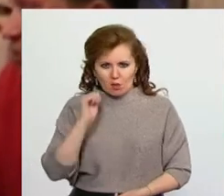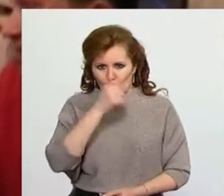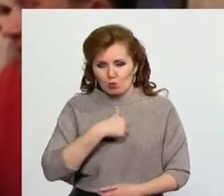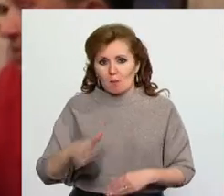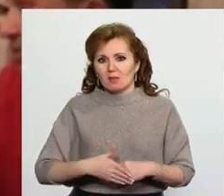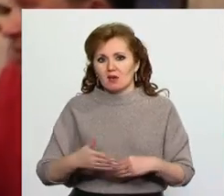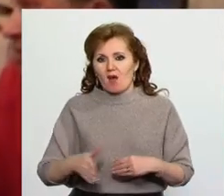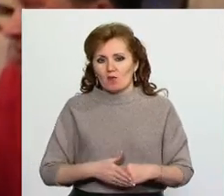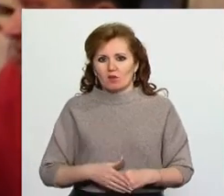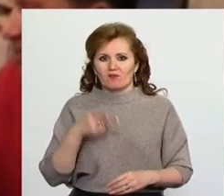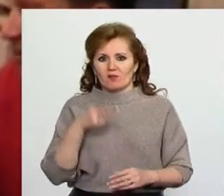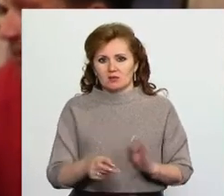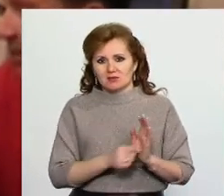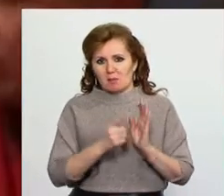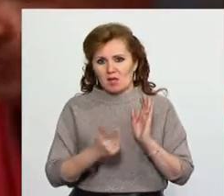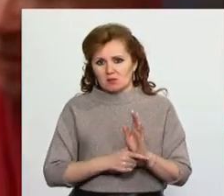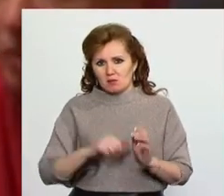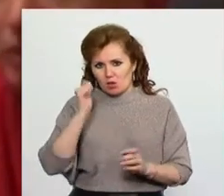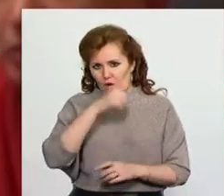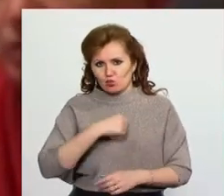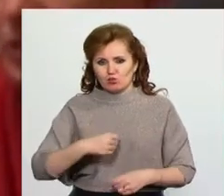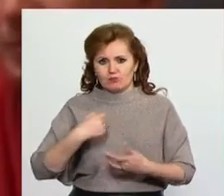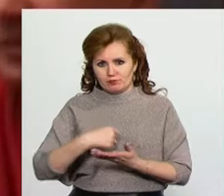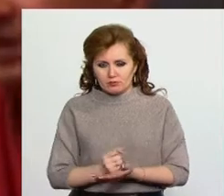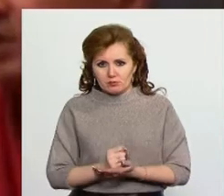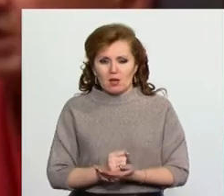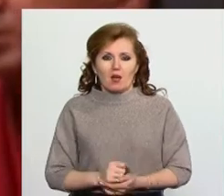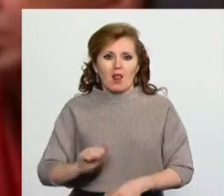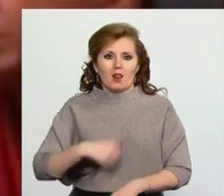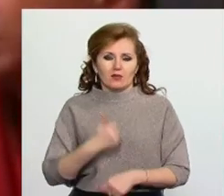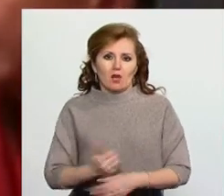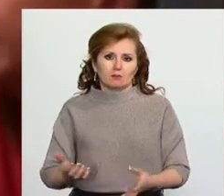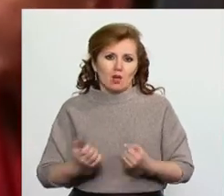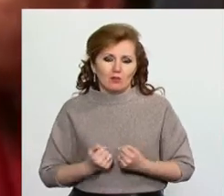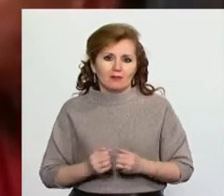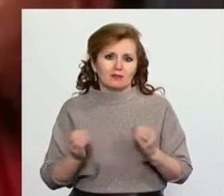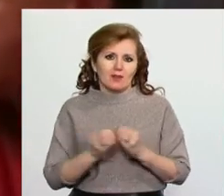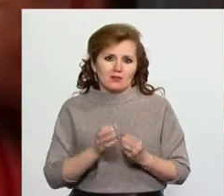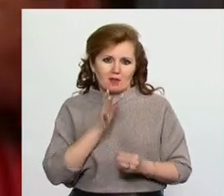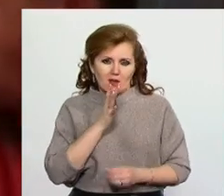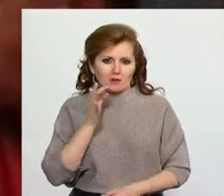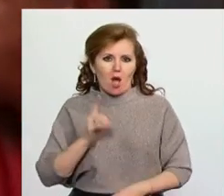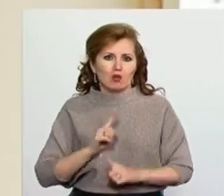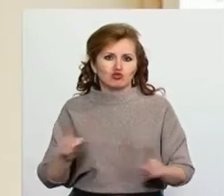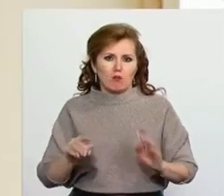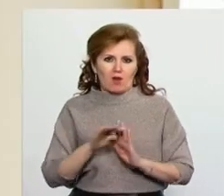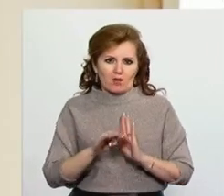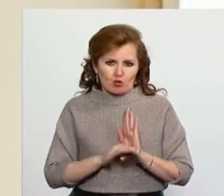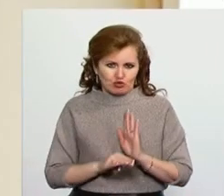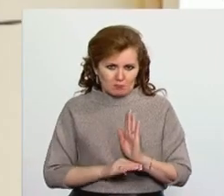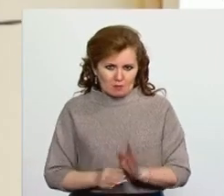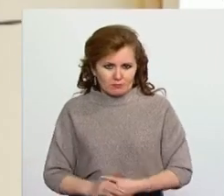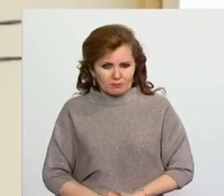вынесли только в 2017 году. Лидер ОПГ Перескоков получил 10 лет особого режима.